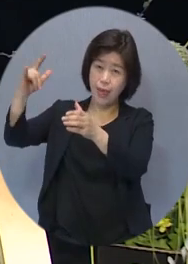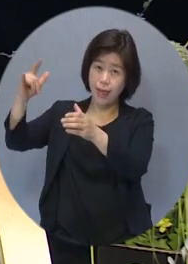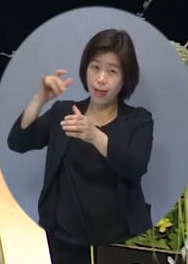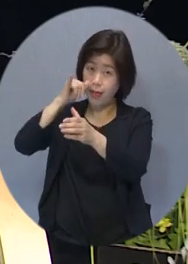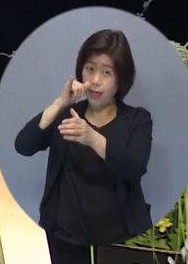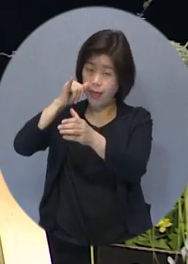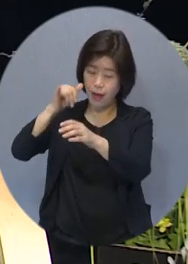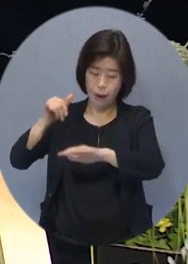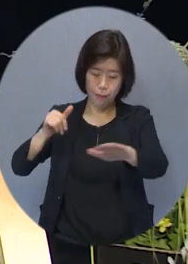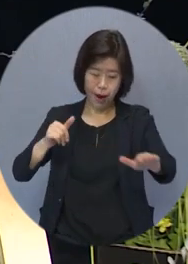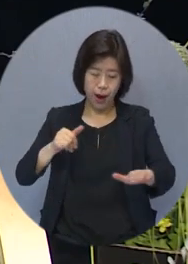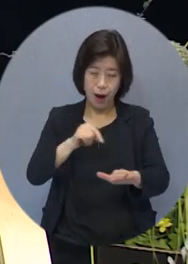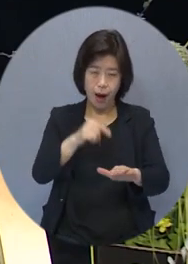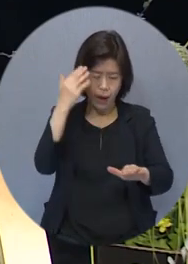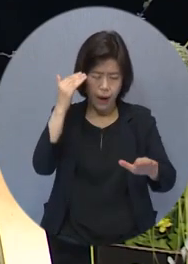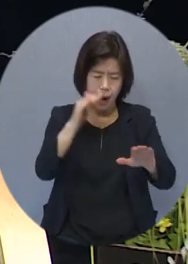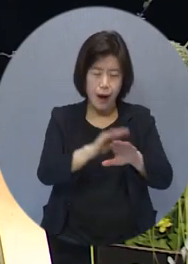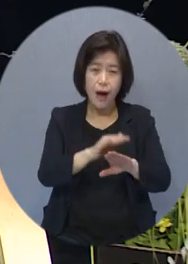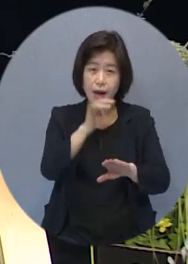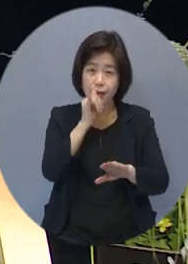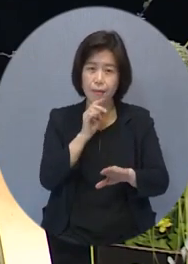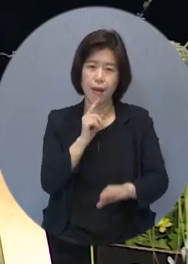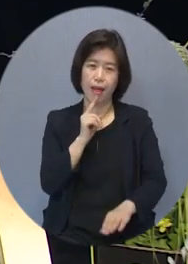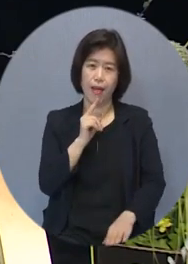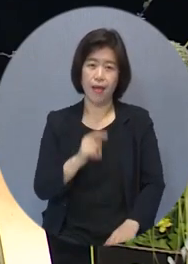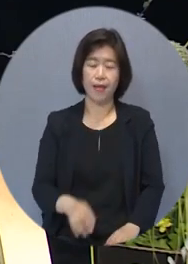캄캄한 것과 환한 것이 나뉘어 있다고 진술하며,